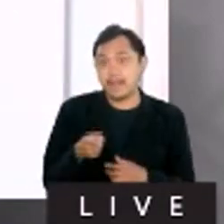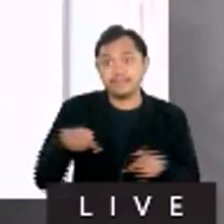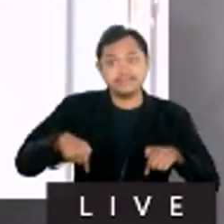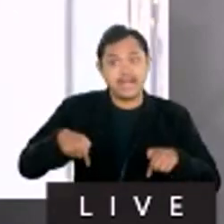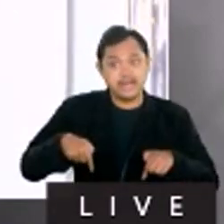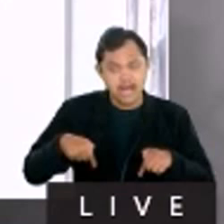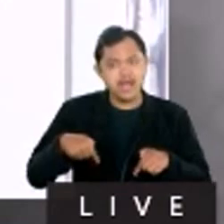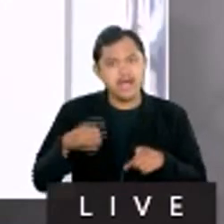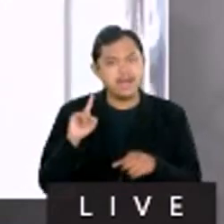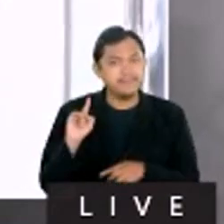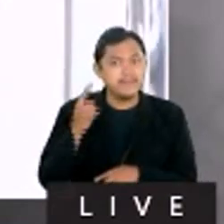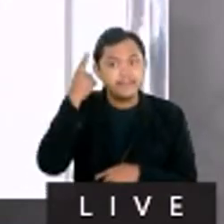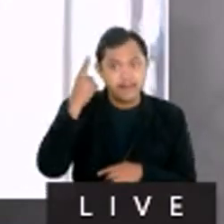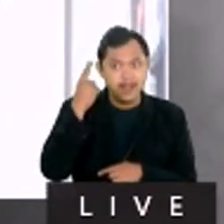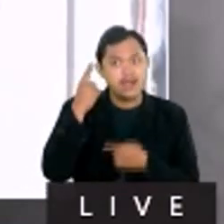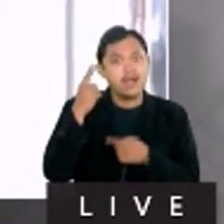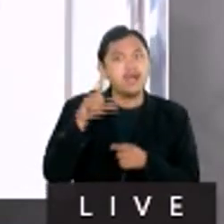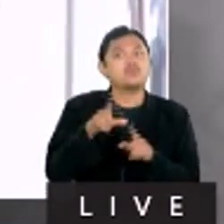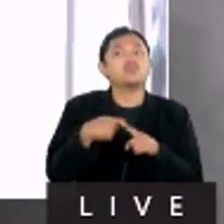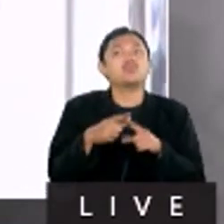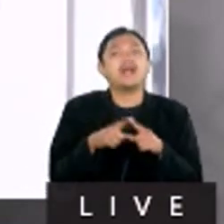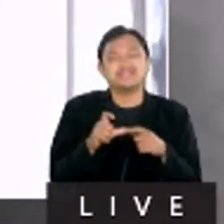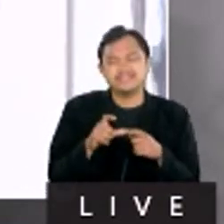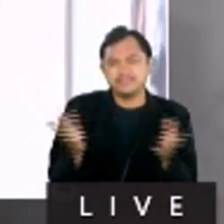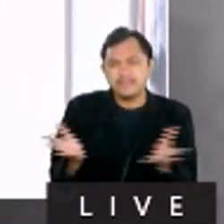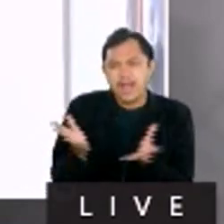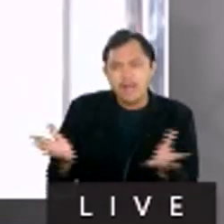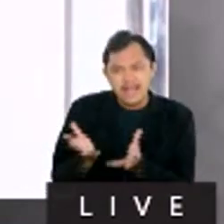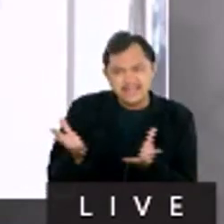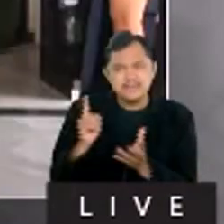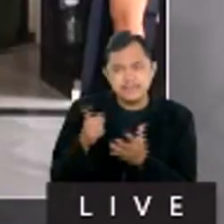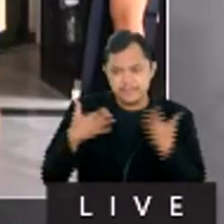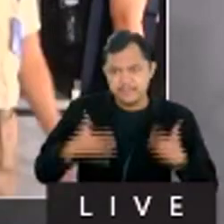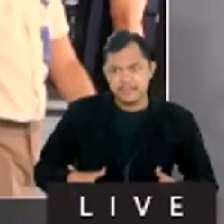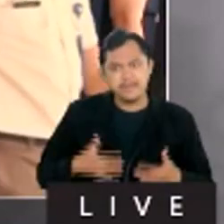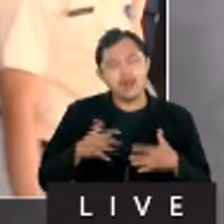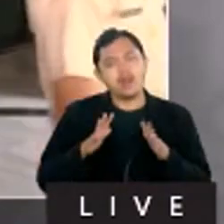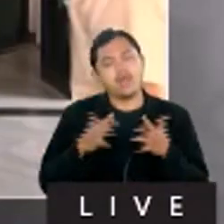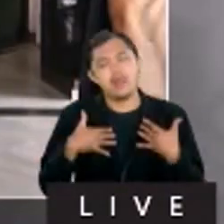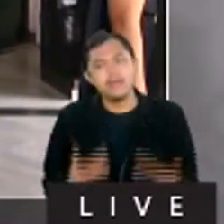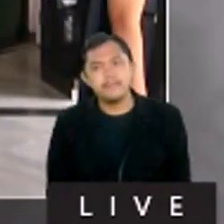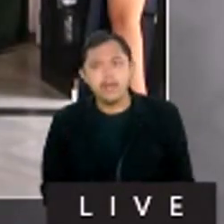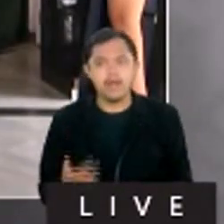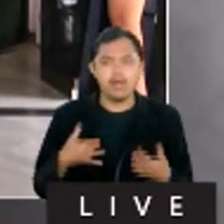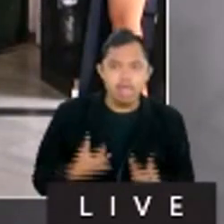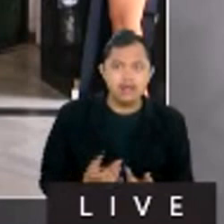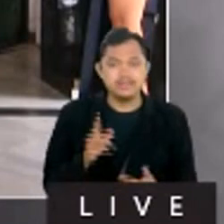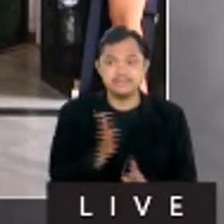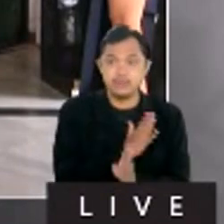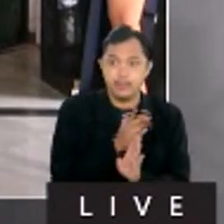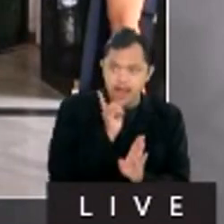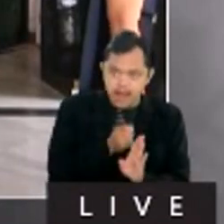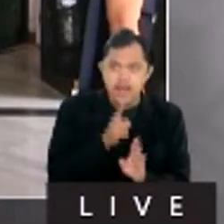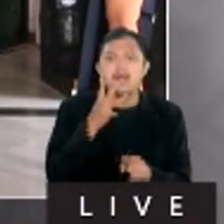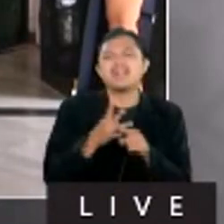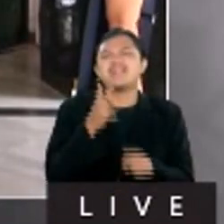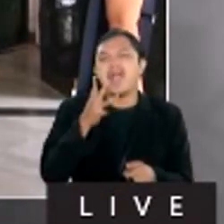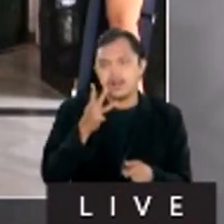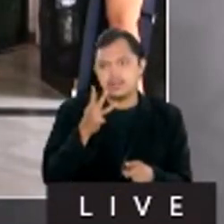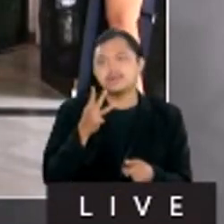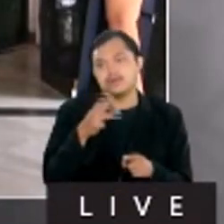pertama kali Lukas NMB dirawat karena kondisi kesehatan yang memburuk. Kami mencatat setidaknya terdapat 3 kali